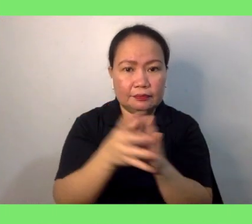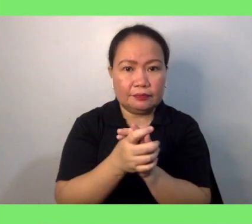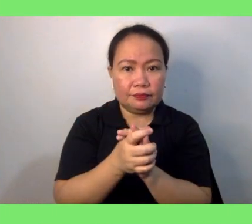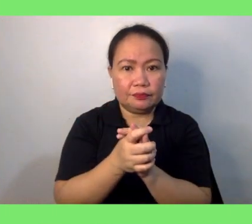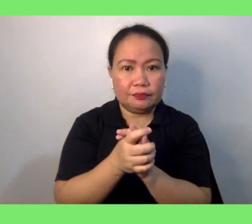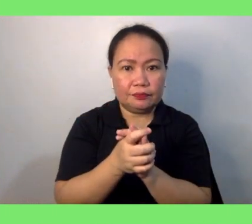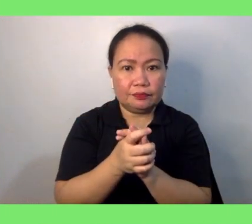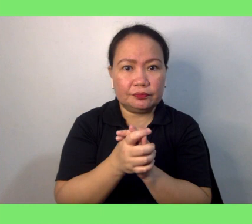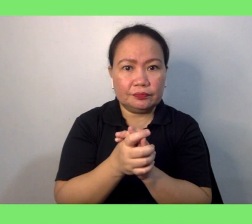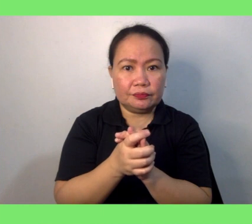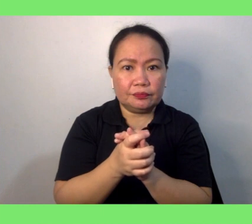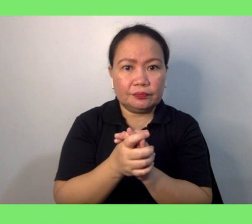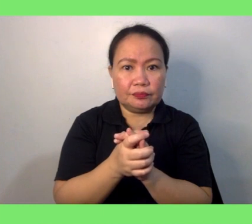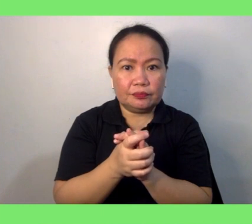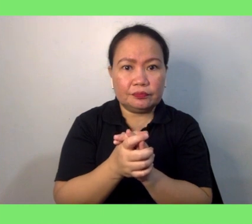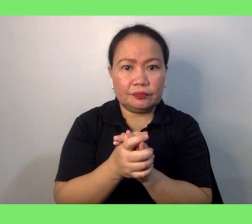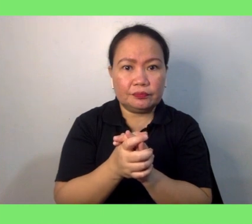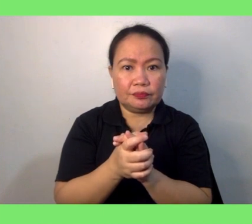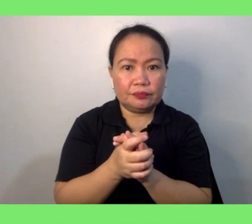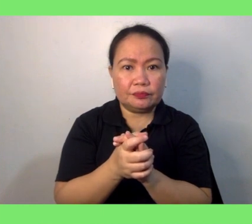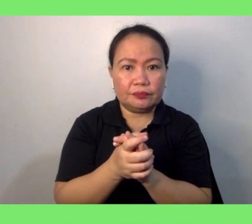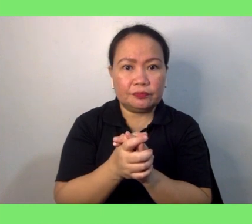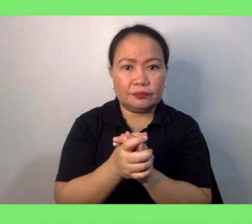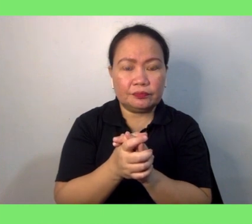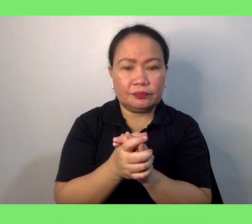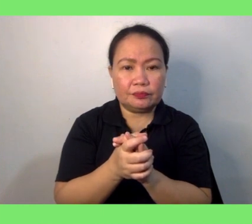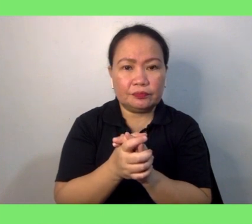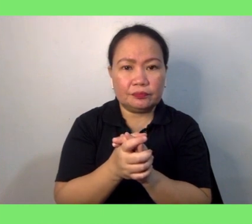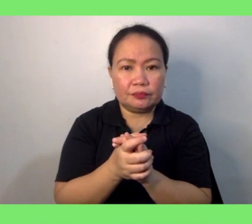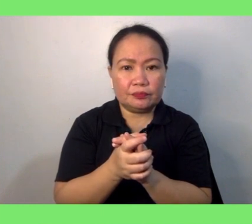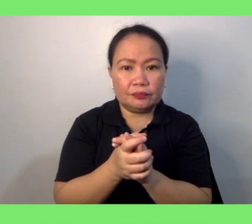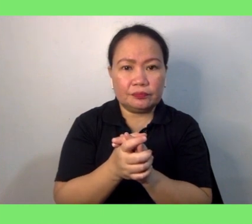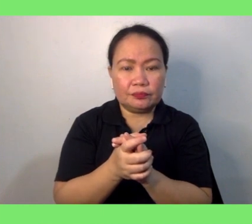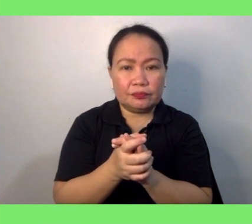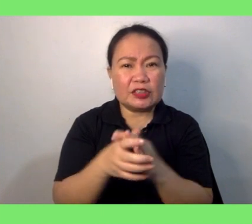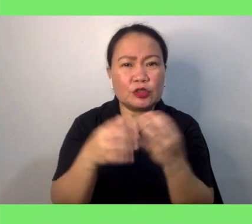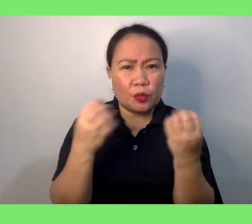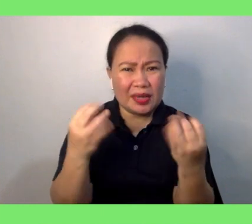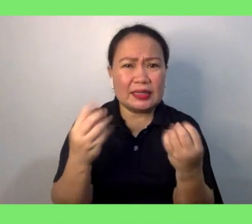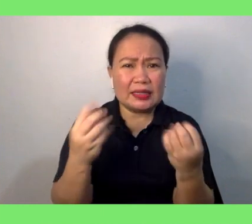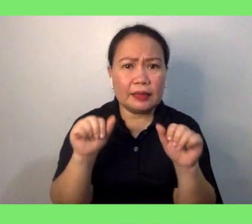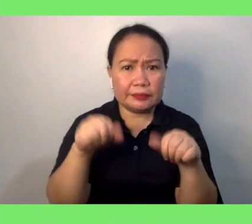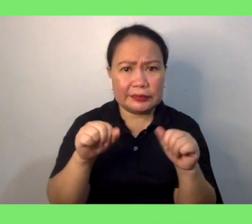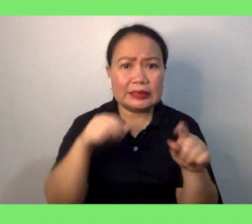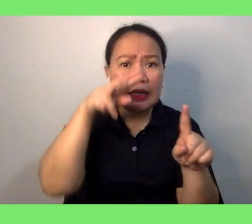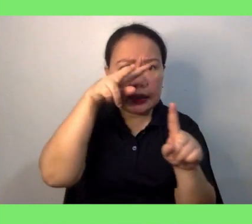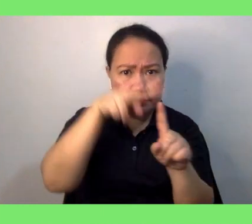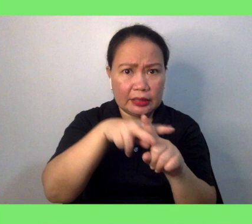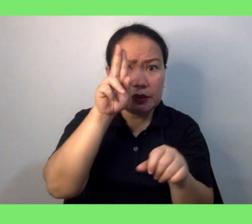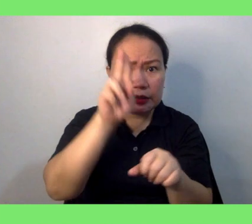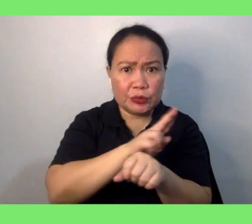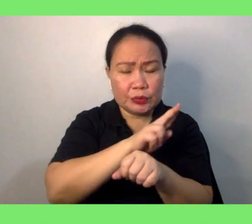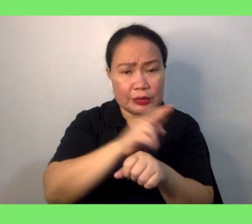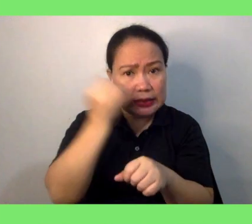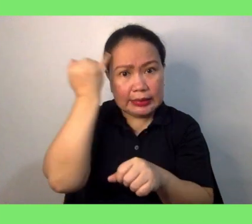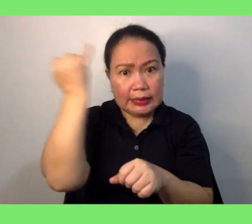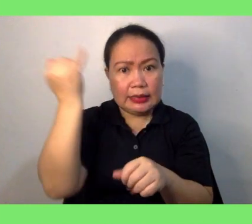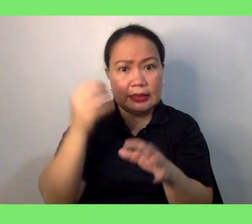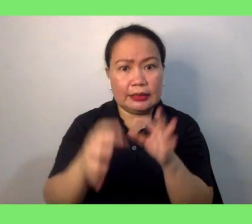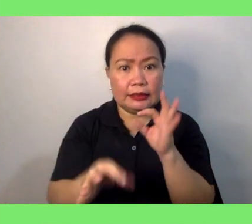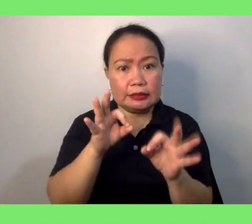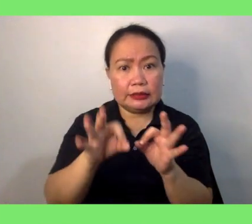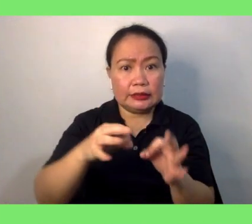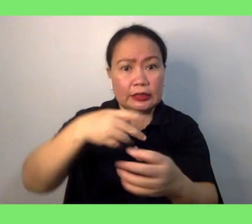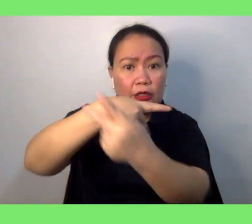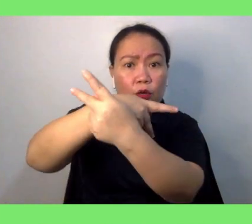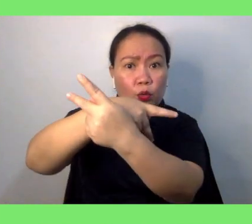yung corresponding angles na congruent sila. So, ang dami mong pwedeng gamitin. Okay? So, pag nakuha mo na to, kuha